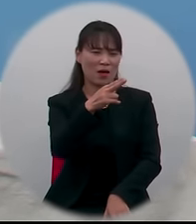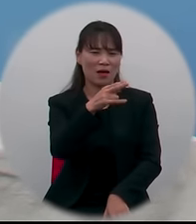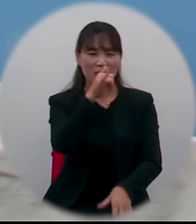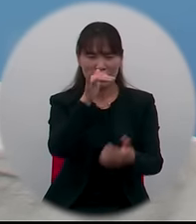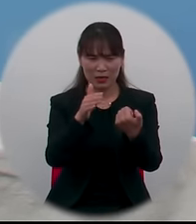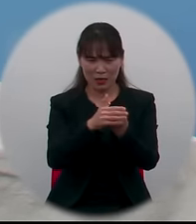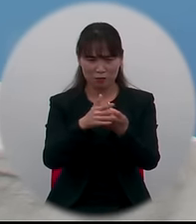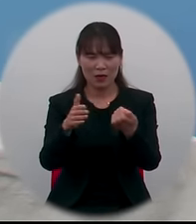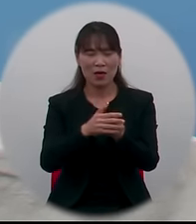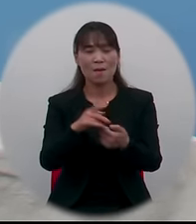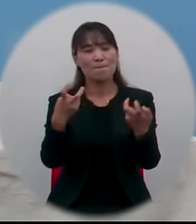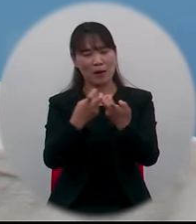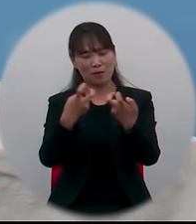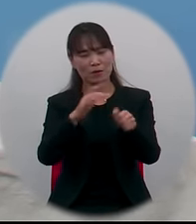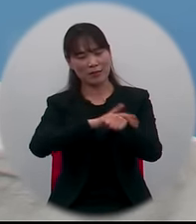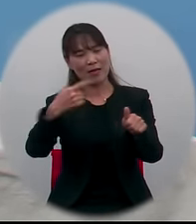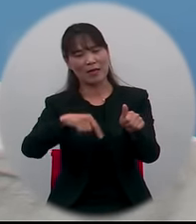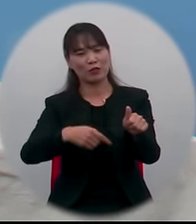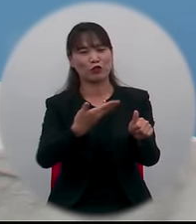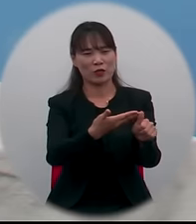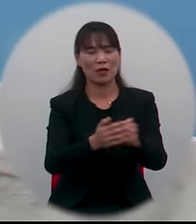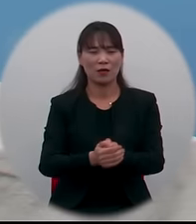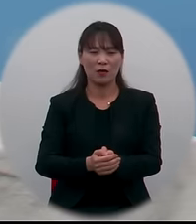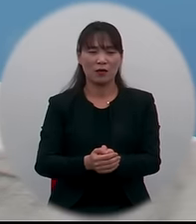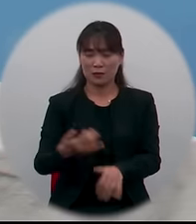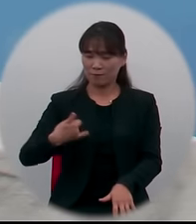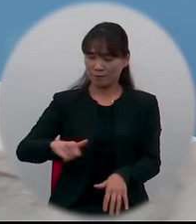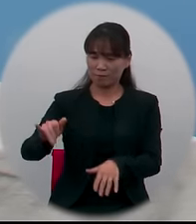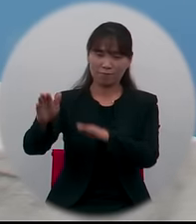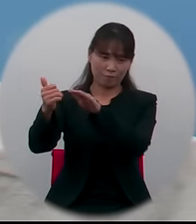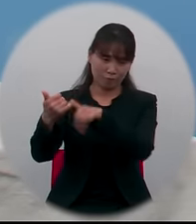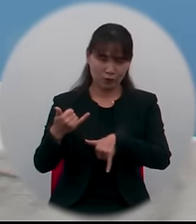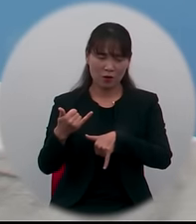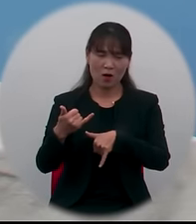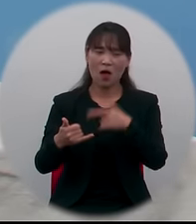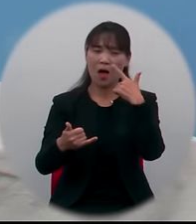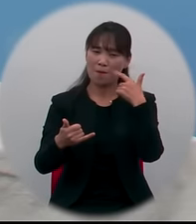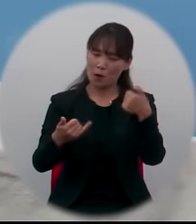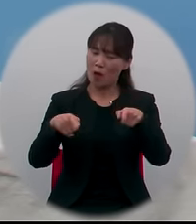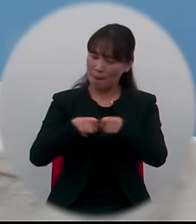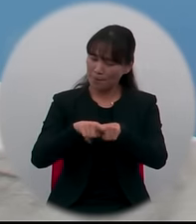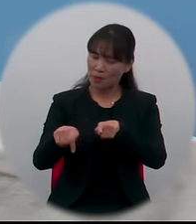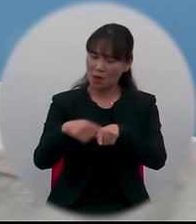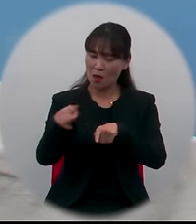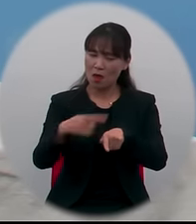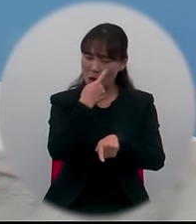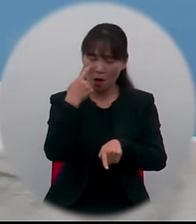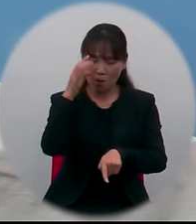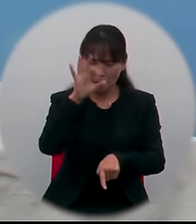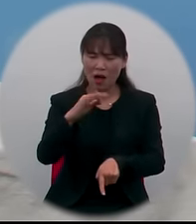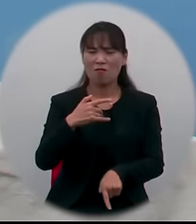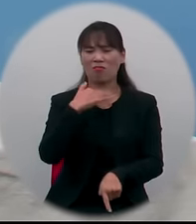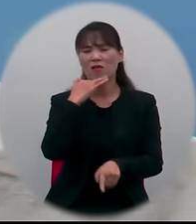삭제하시는게 아니라 전략적으로 삭제를 코칭 하시는 거예요 어떻게 하시는 거냐 아들아 와 봐 아빠하고